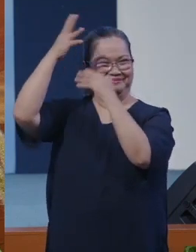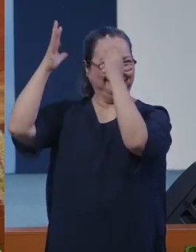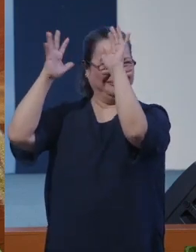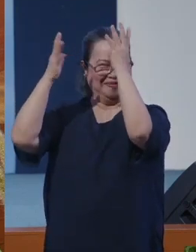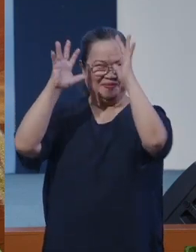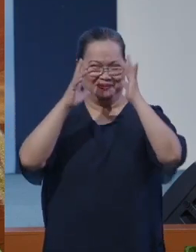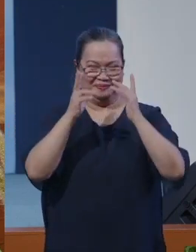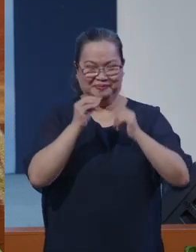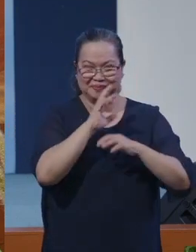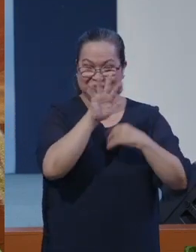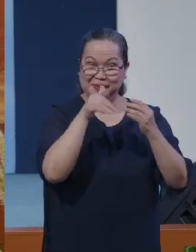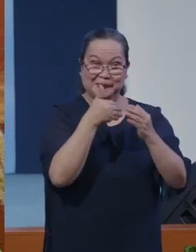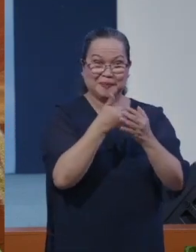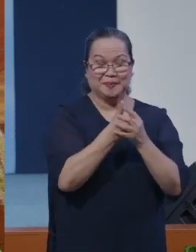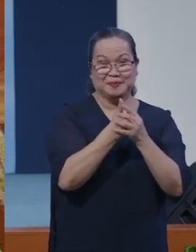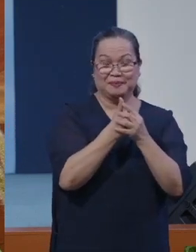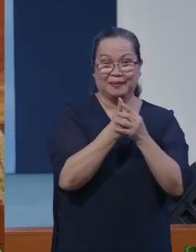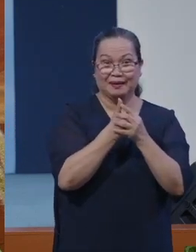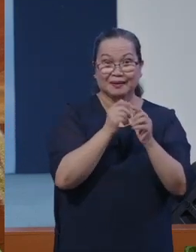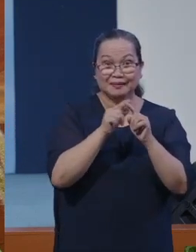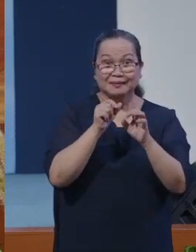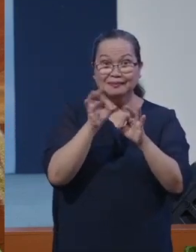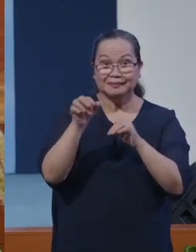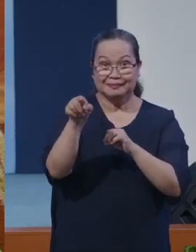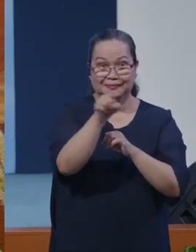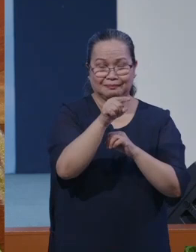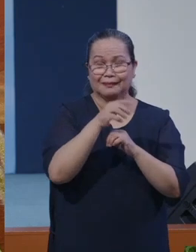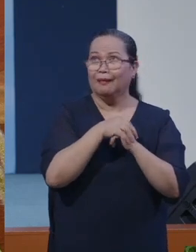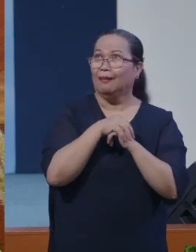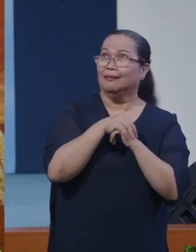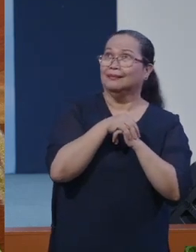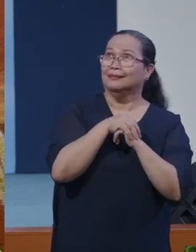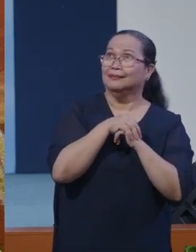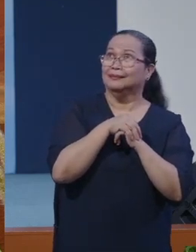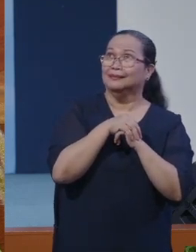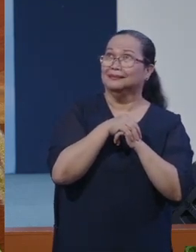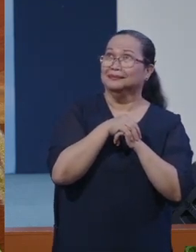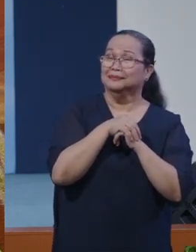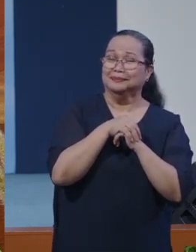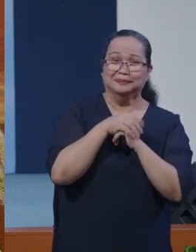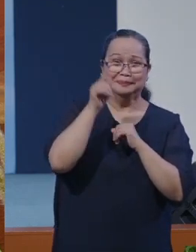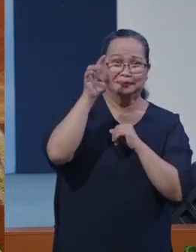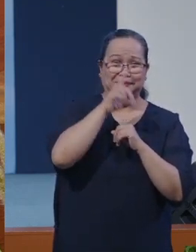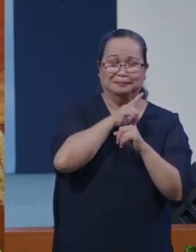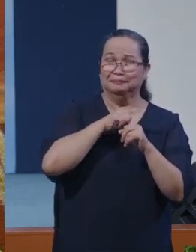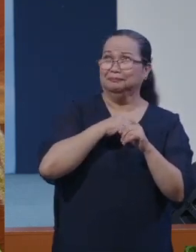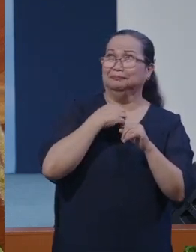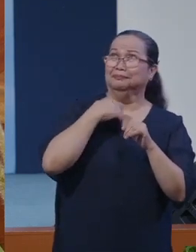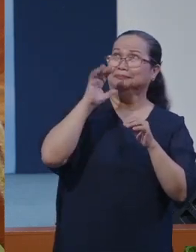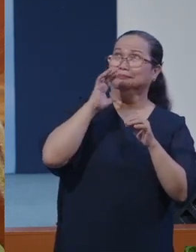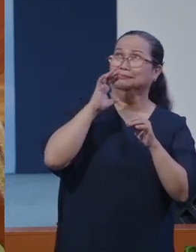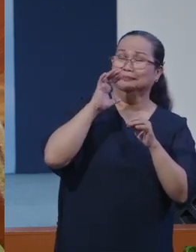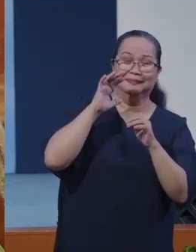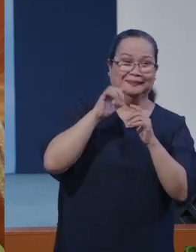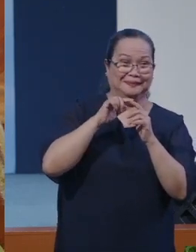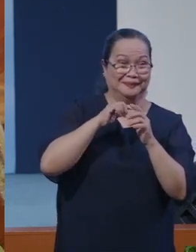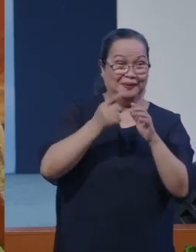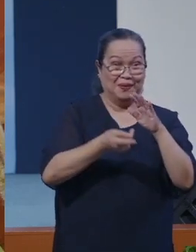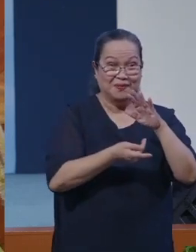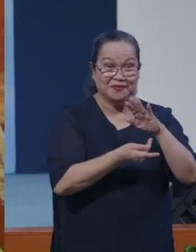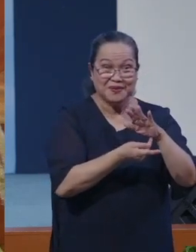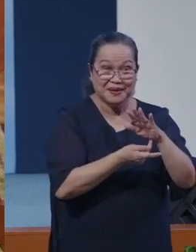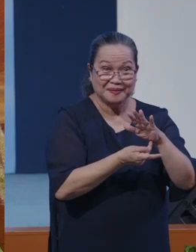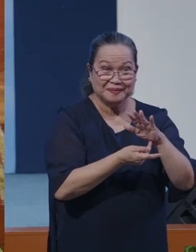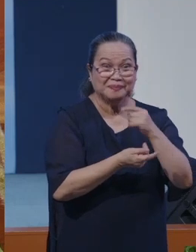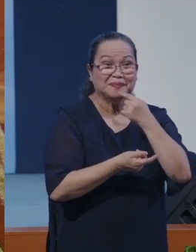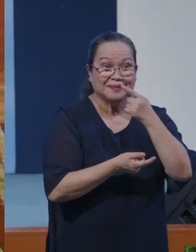kagalakan. Abay, kunin mo na ako, Panginoon. Di ba? Kaya sabi ni Paul, "For me to live is